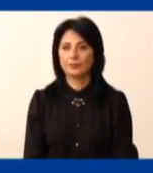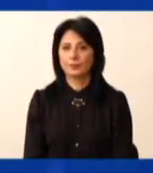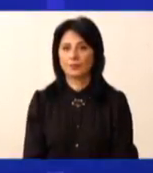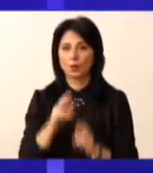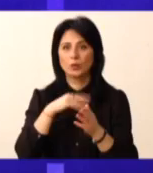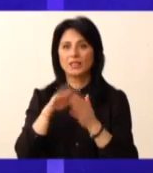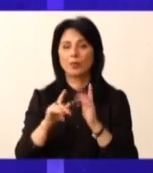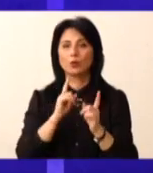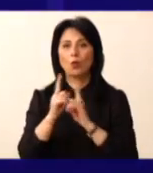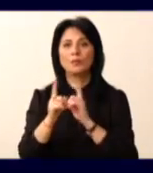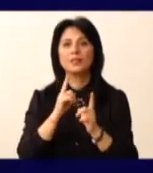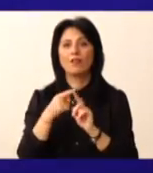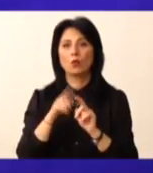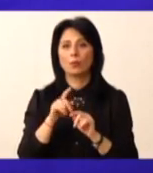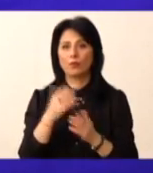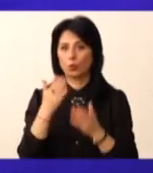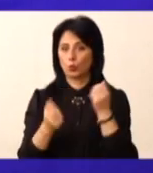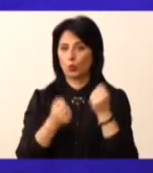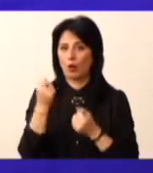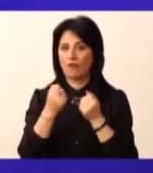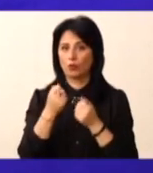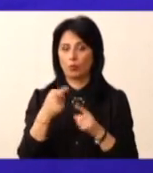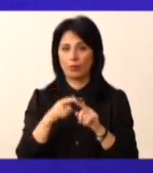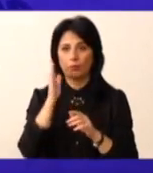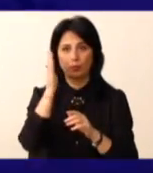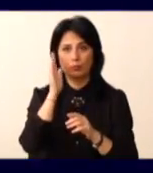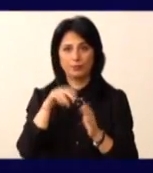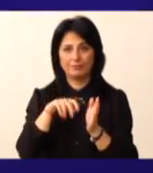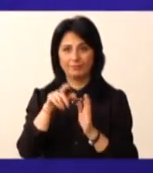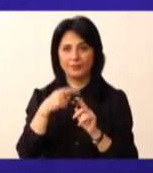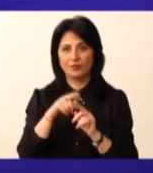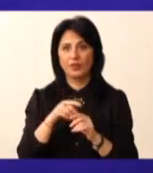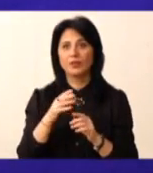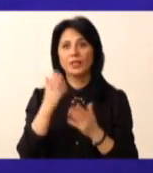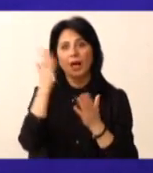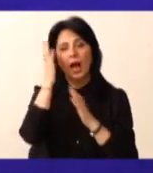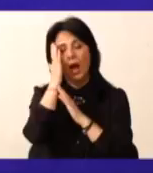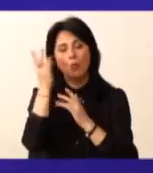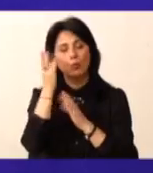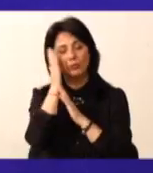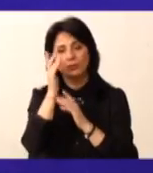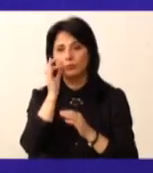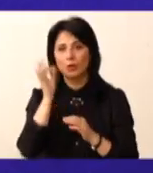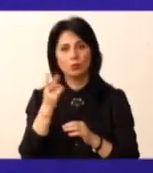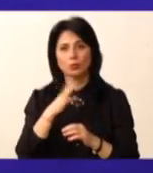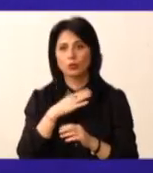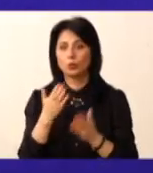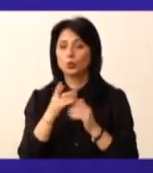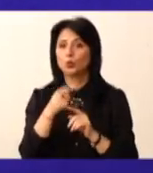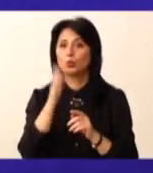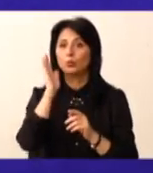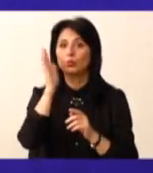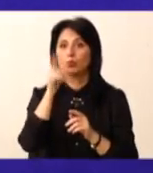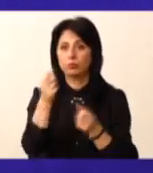უსაფრთხო მგზავრობის წესები. თუ ავტომობილით მგზავრობას გეგმავთ, წინაღამით კარგად გამოიძინეთ, მით უფრო თუ თქვენ